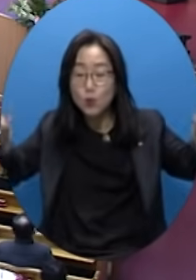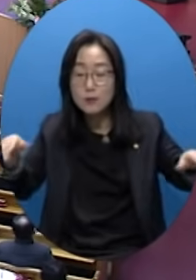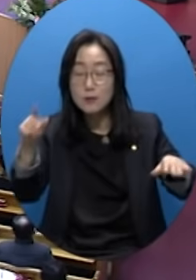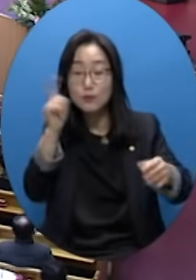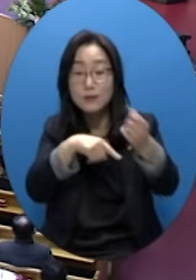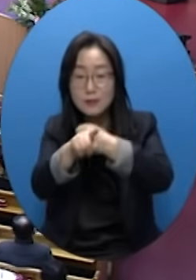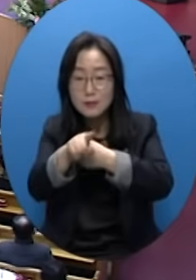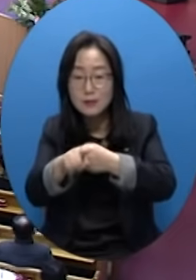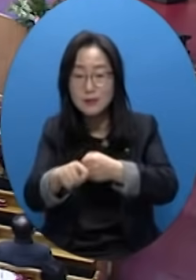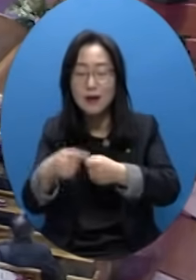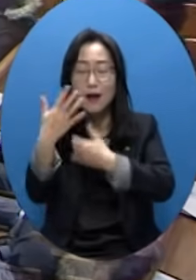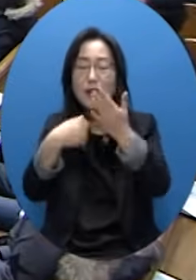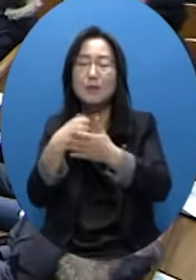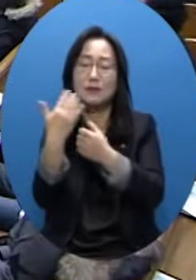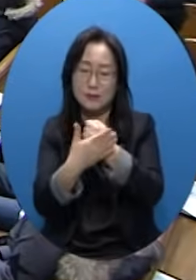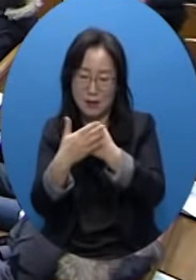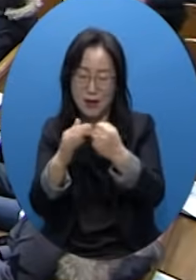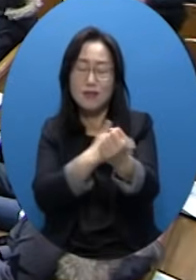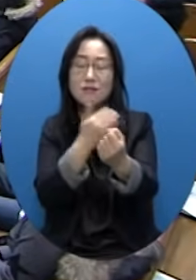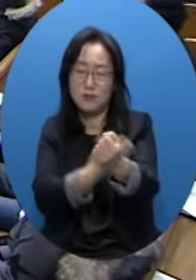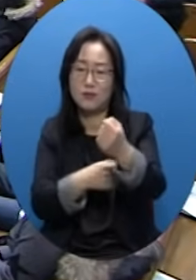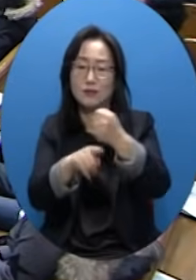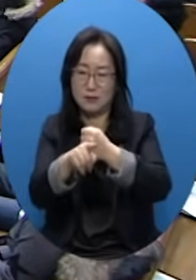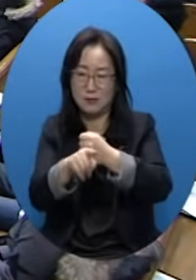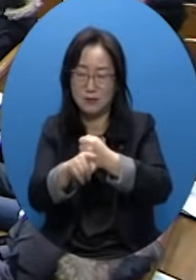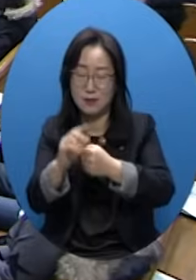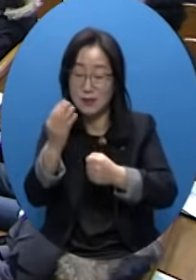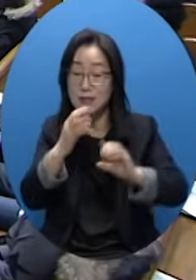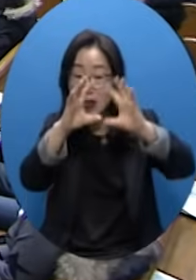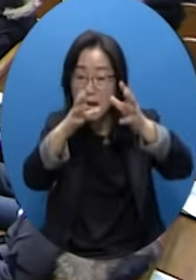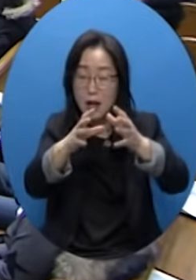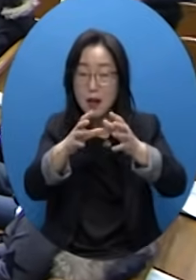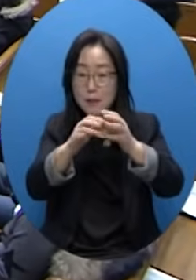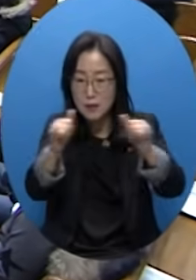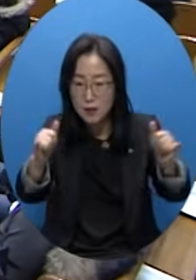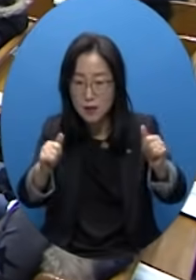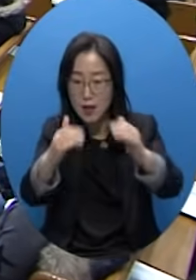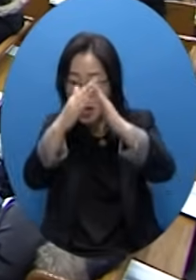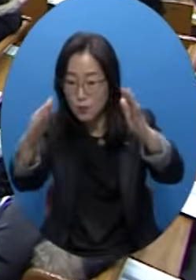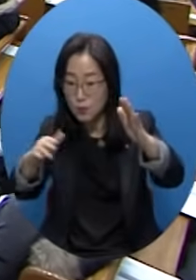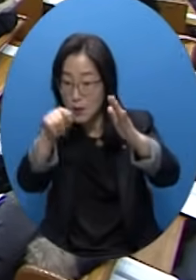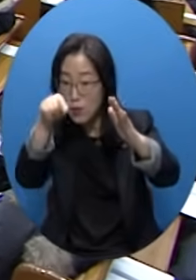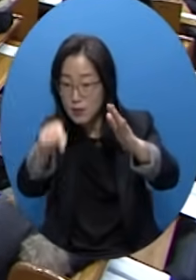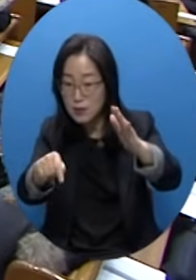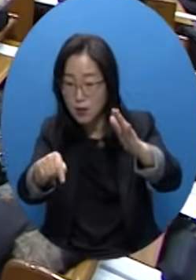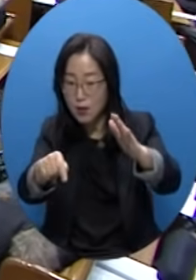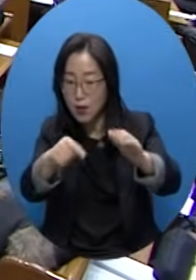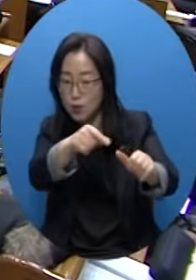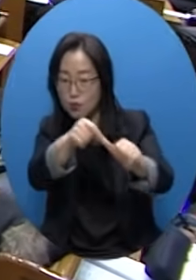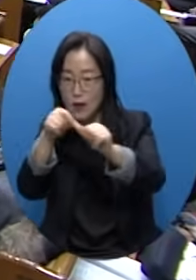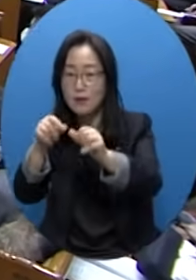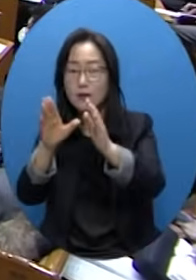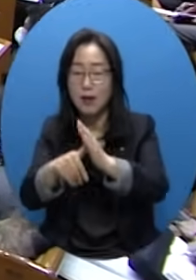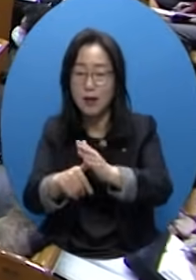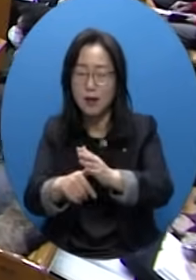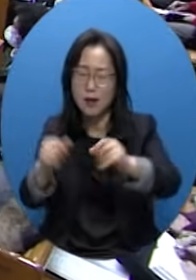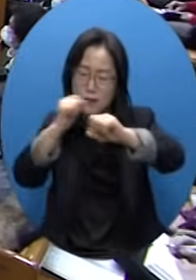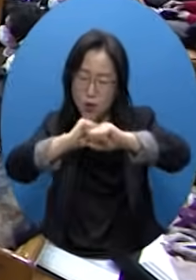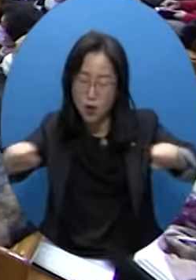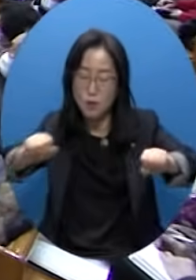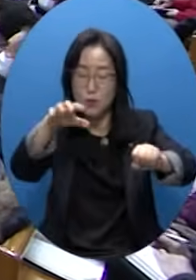나타내고 있습니다 1 에서 이사를 외국에서 구출 하실때 강 의 길을 인도하실 것을